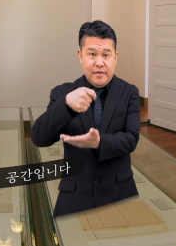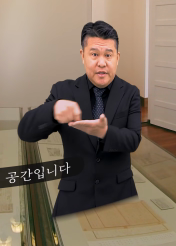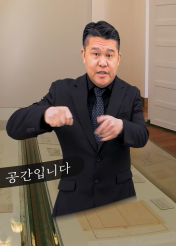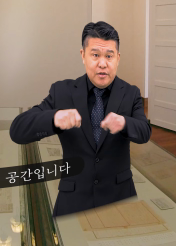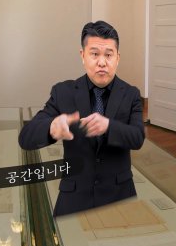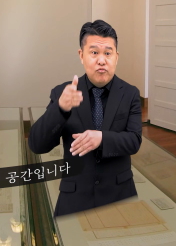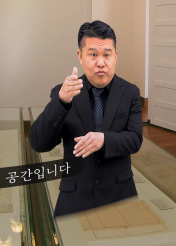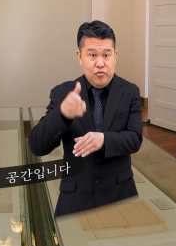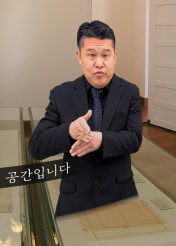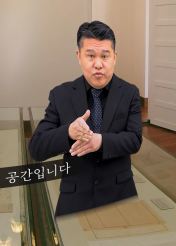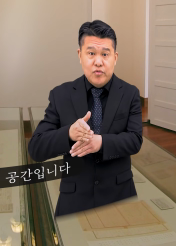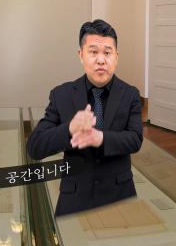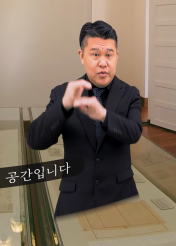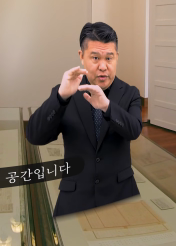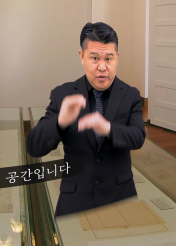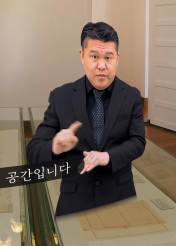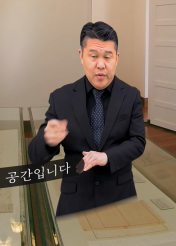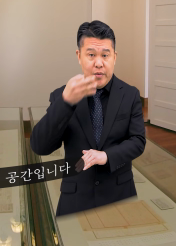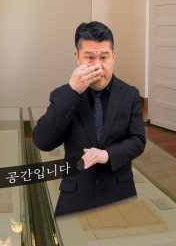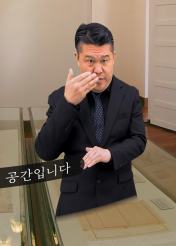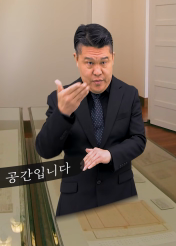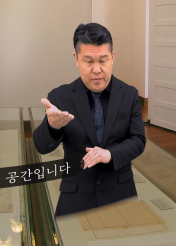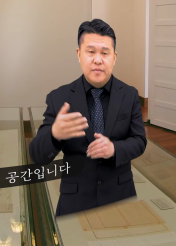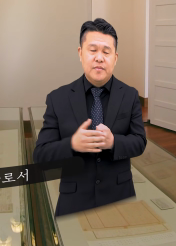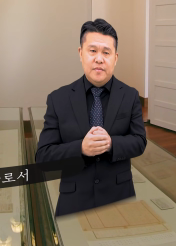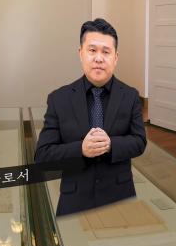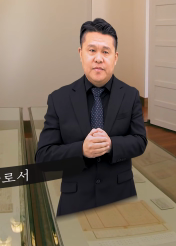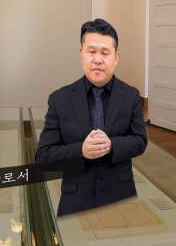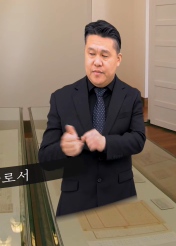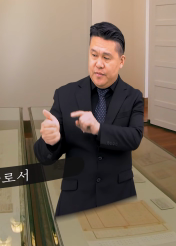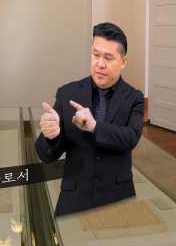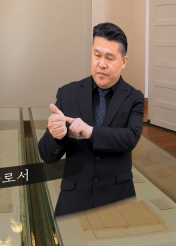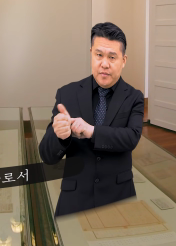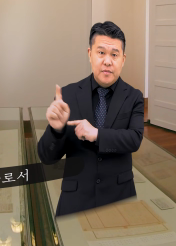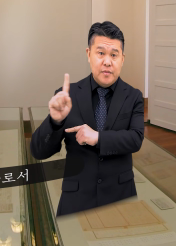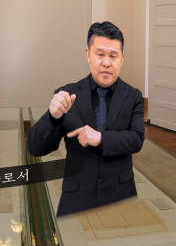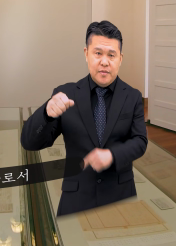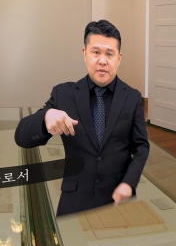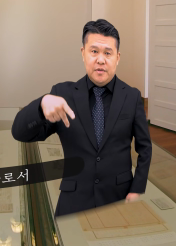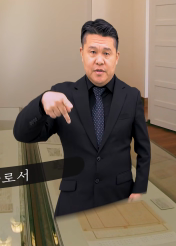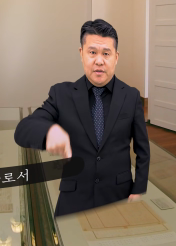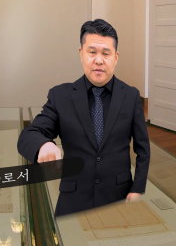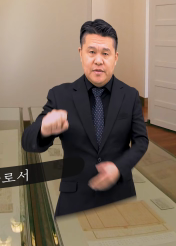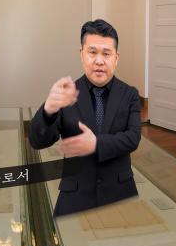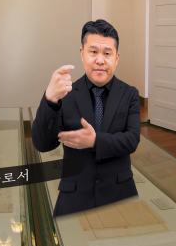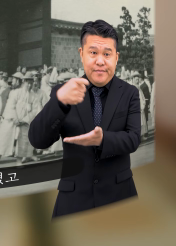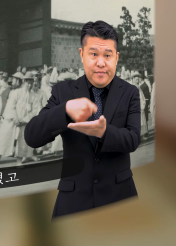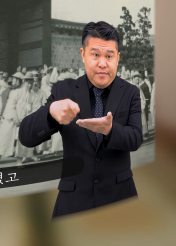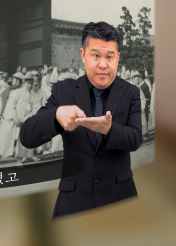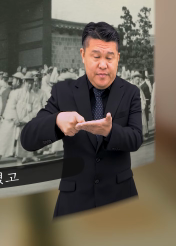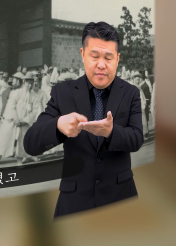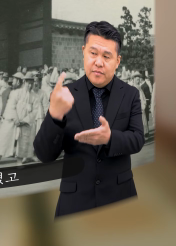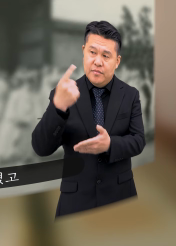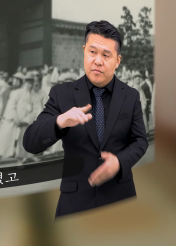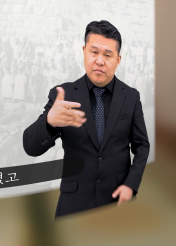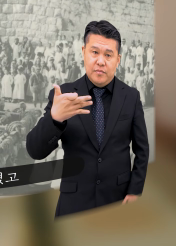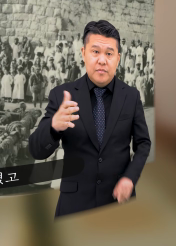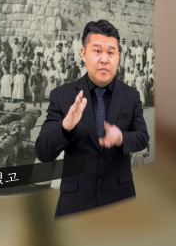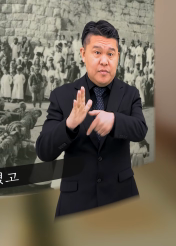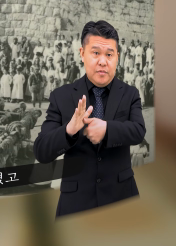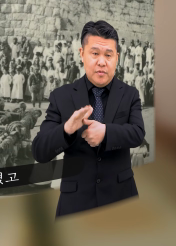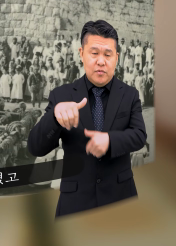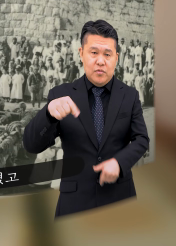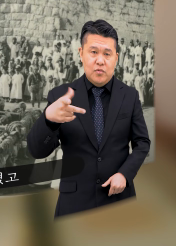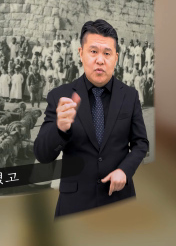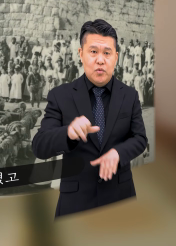어떤 활약을 펼쳤는지를 보여주는 전시공간입니다. 앨버트 테일러는 AP통신 기자로서 1919년